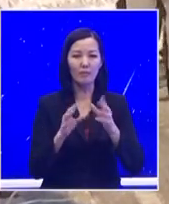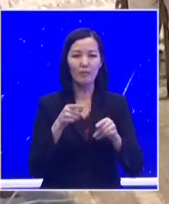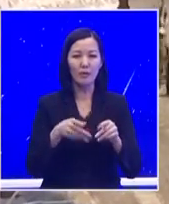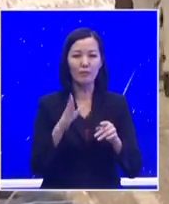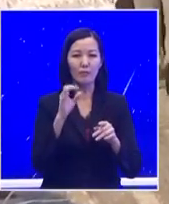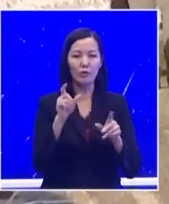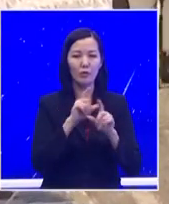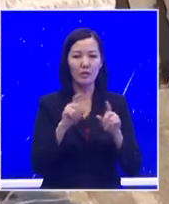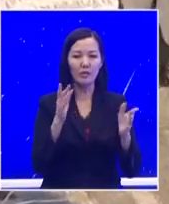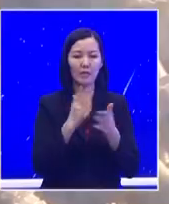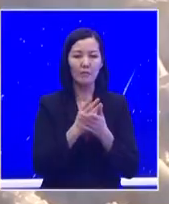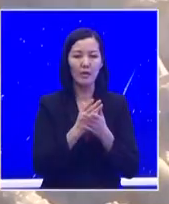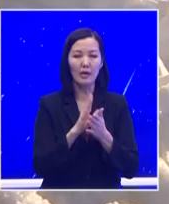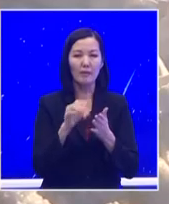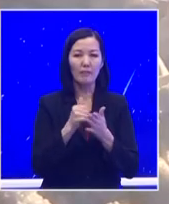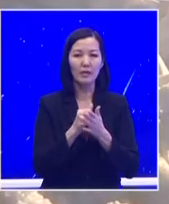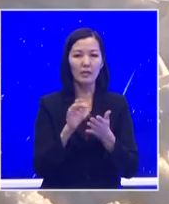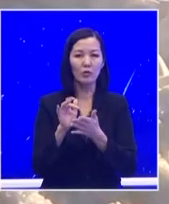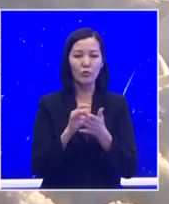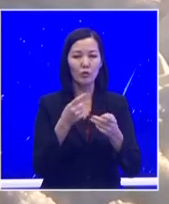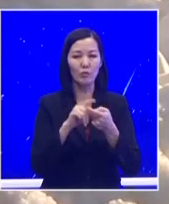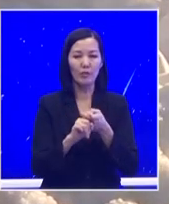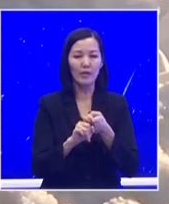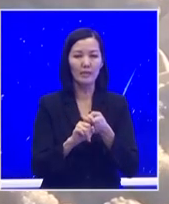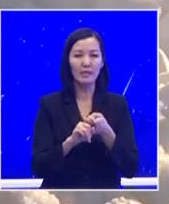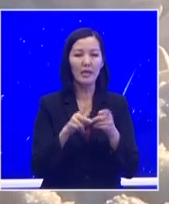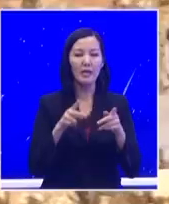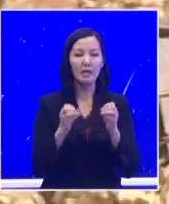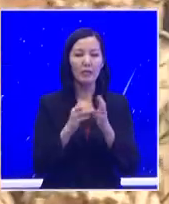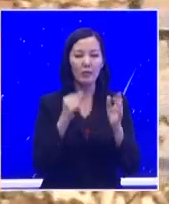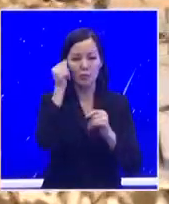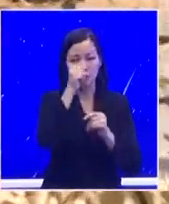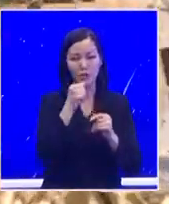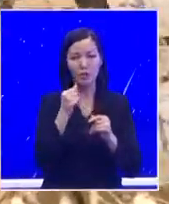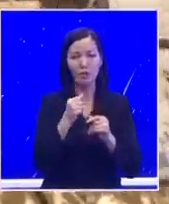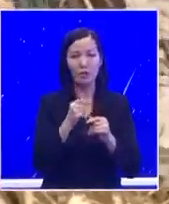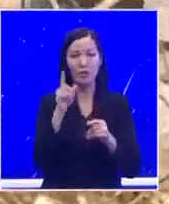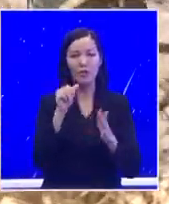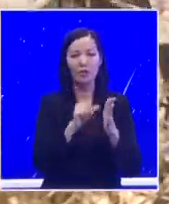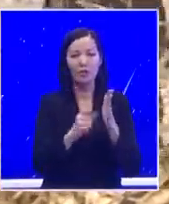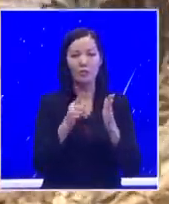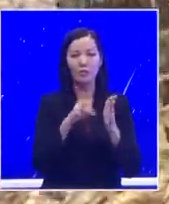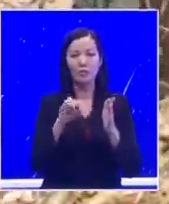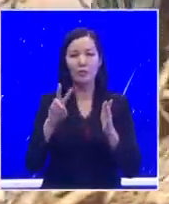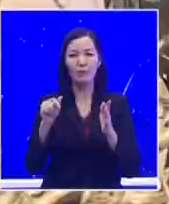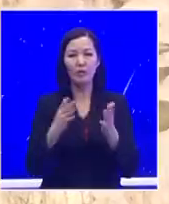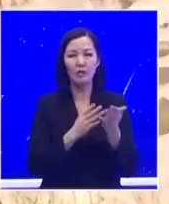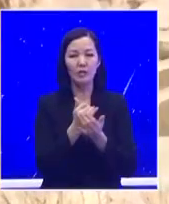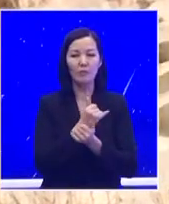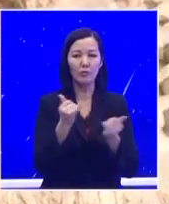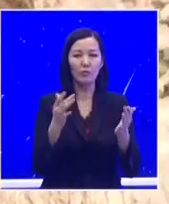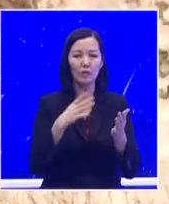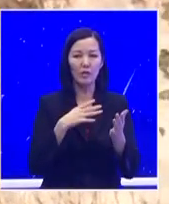1500 нысан бар. Бастылары туризммен байланысты. 2019 жылы 161 миллион теңгеге қызмет